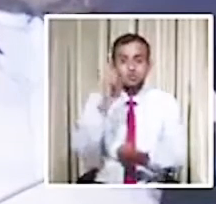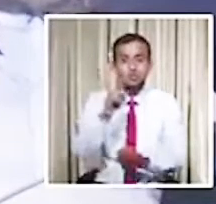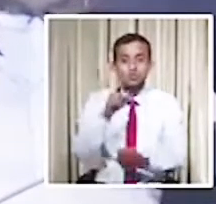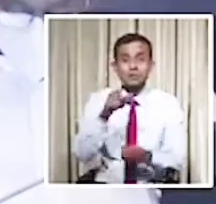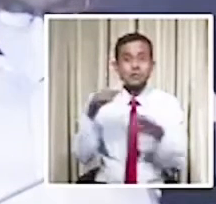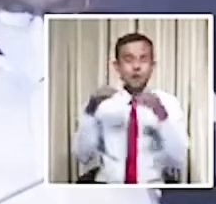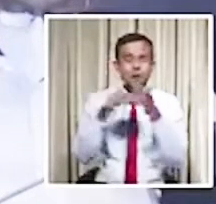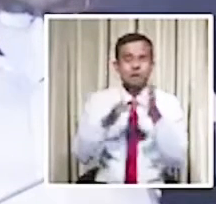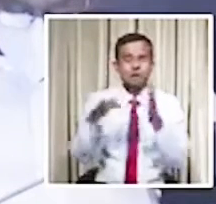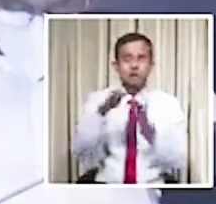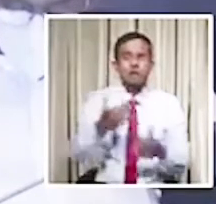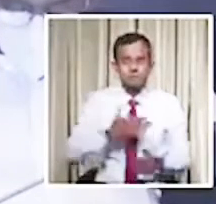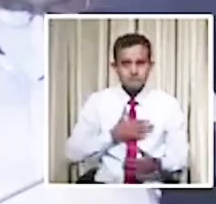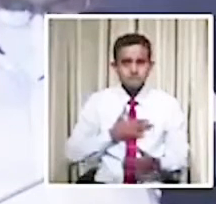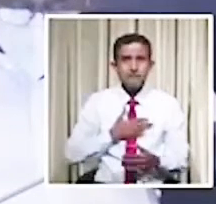ஒரு விடயமாகும்.